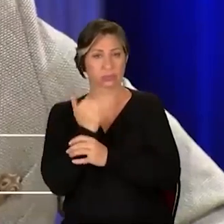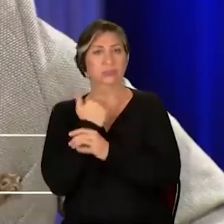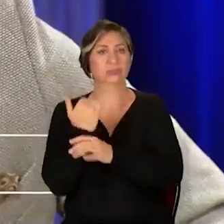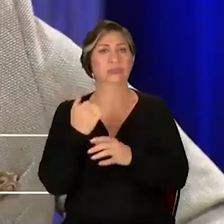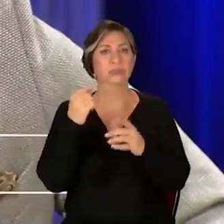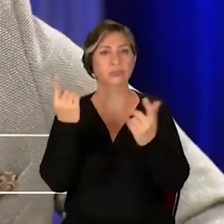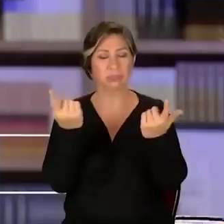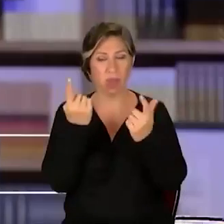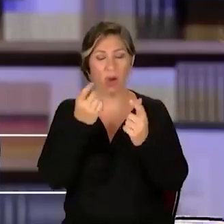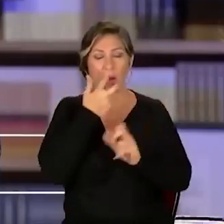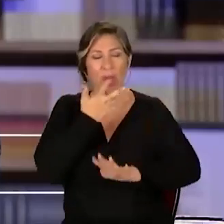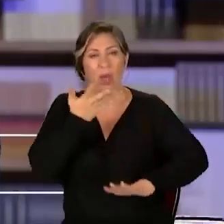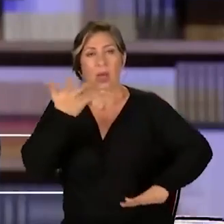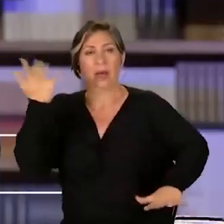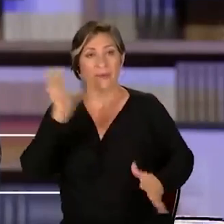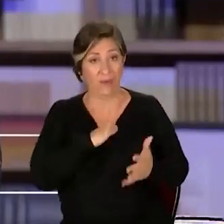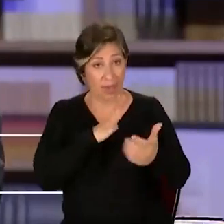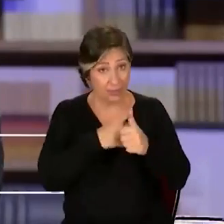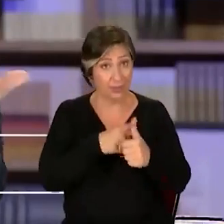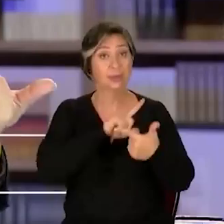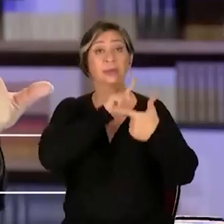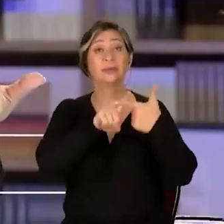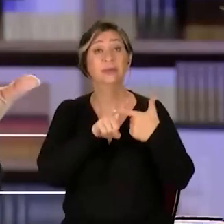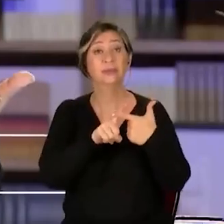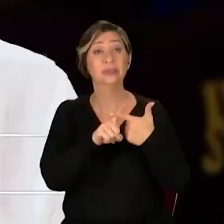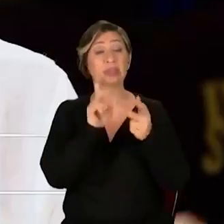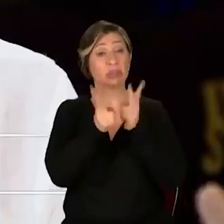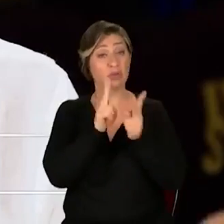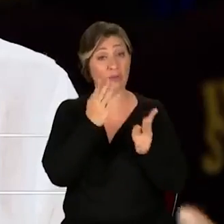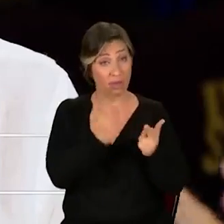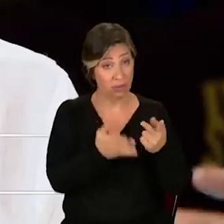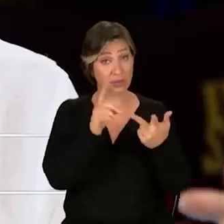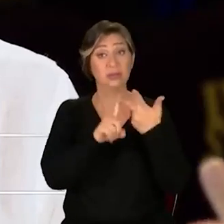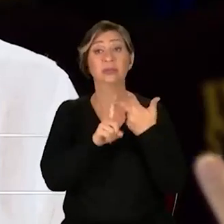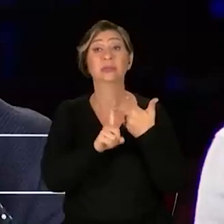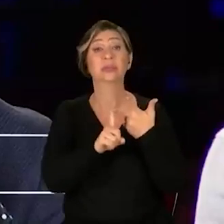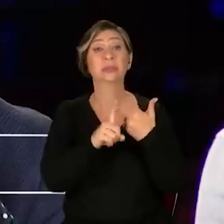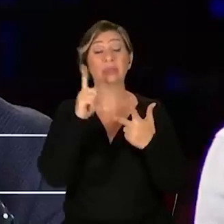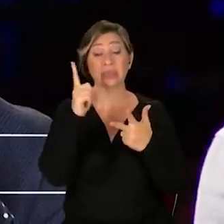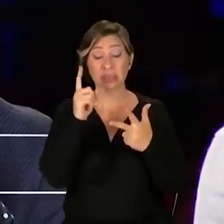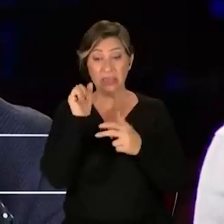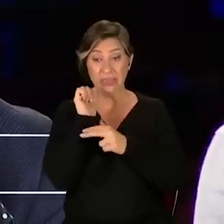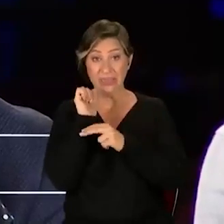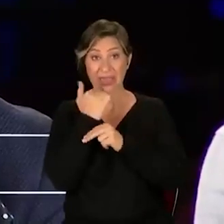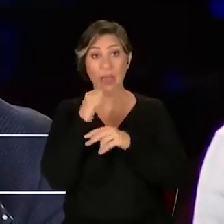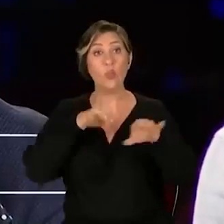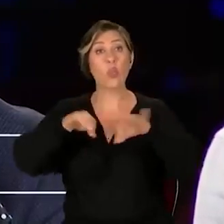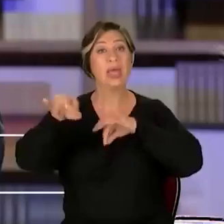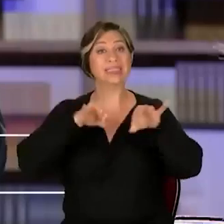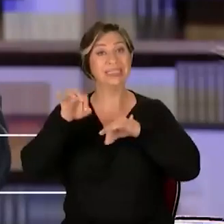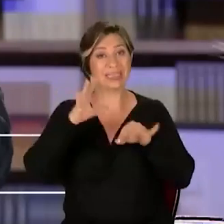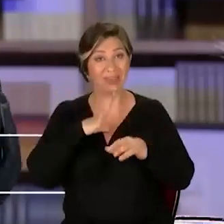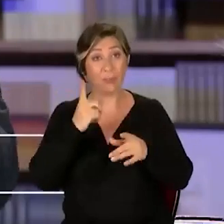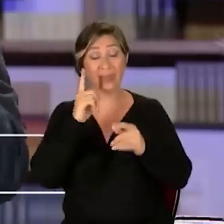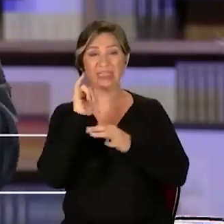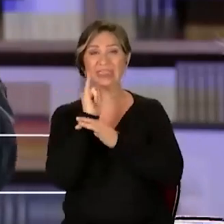bu hem operada var, hem tiyatroda var, Bir zanaat kısmı var, mühendislik kısmı var,